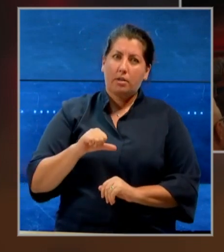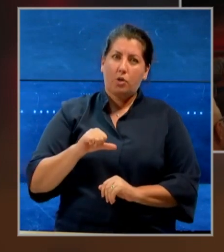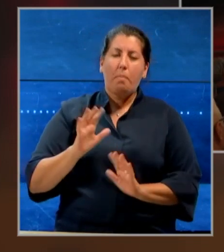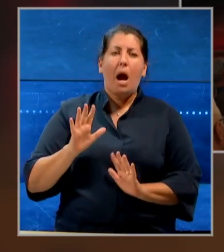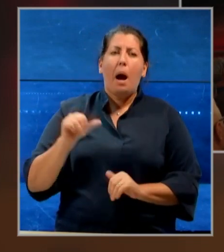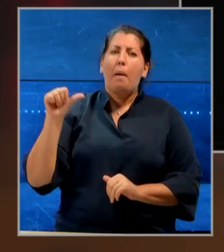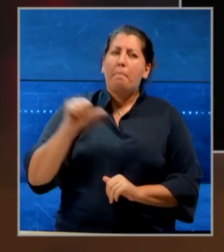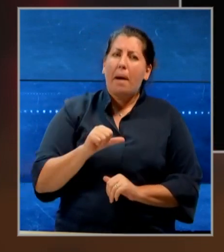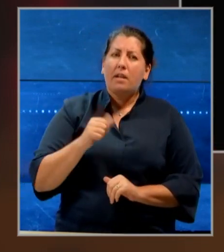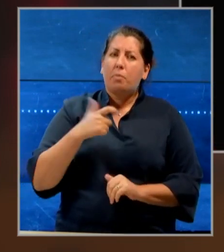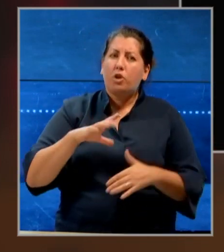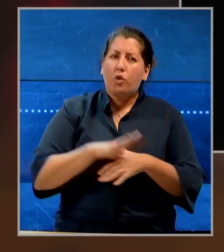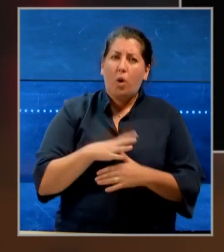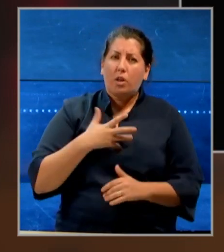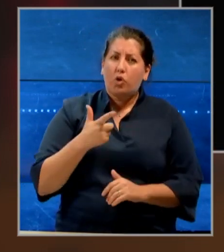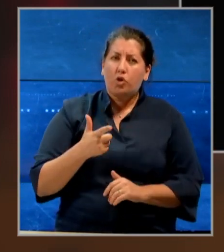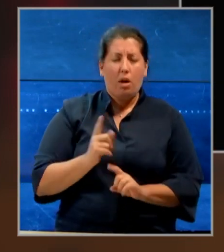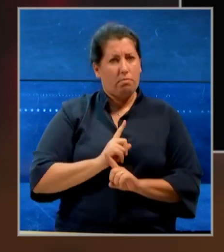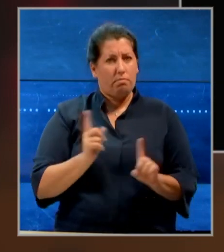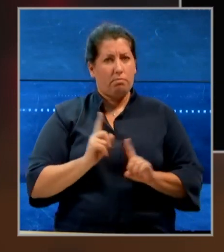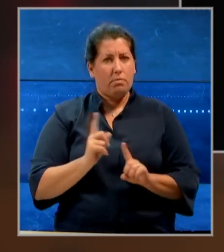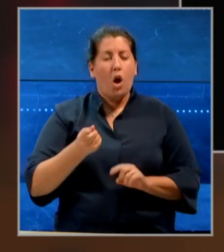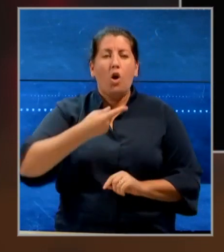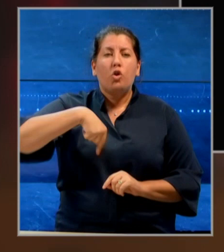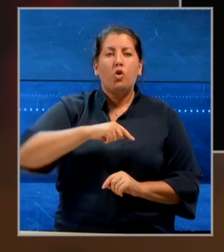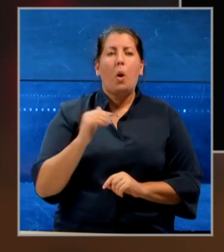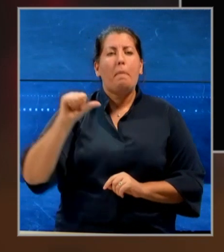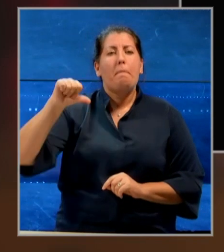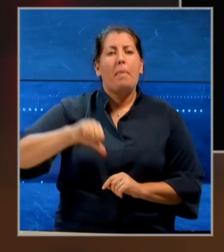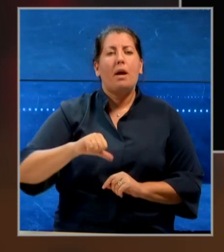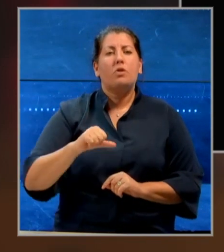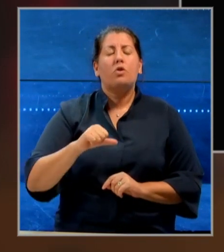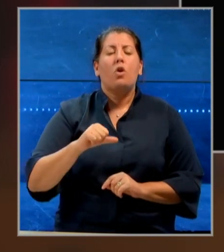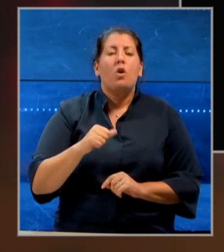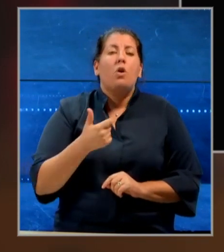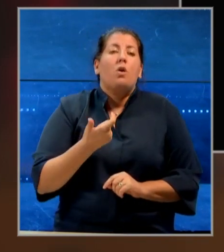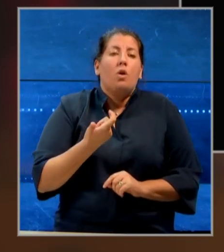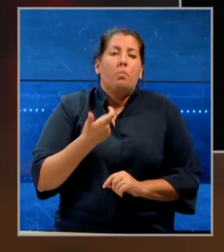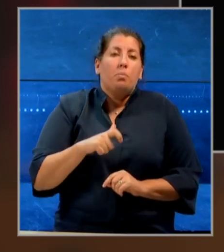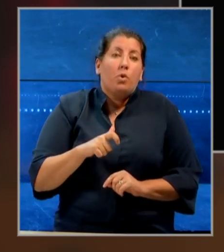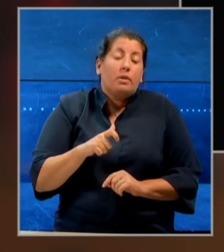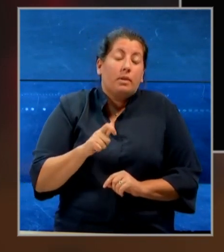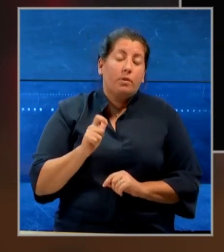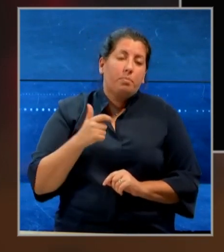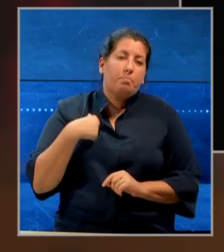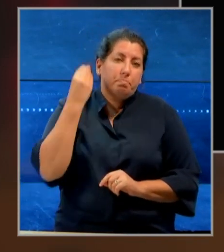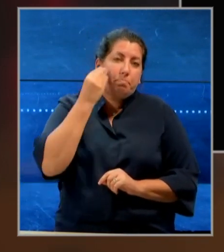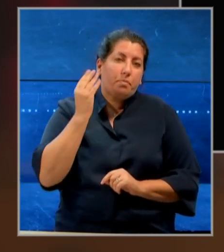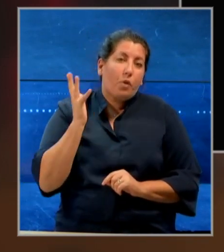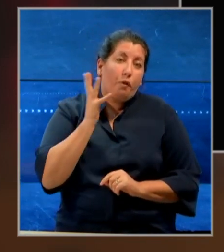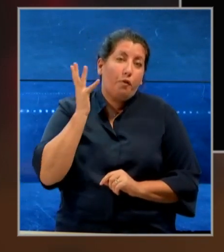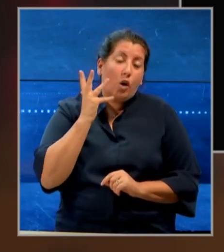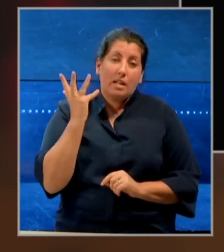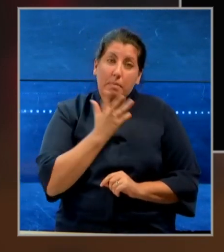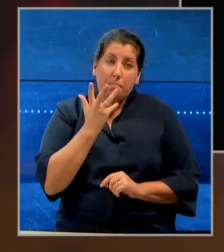non avevamo la squadra, perché la prima partita secondo me non è che abbiamo perso perché non avevamo la squadra, abbiamo perso perché evidentemente abbiamo sbagliato